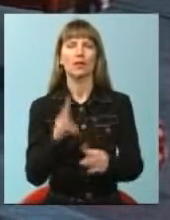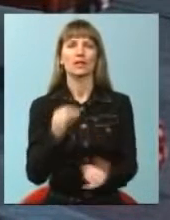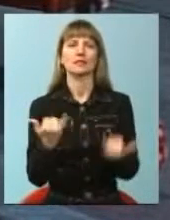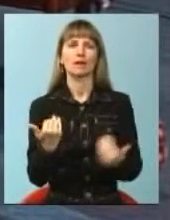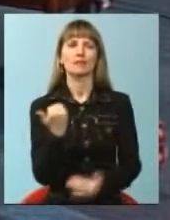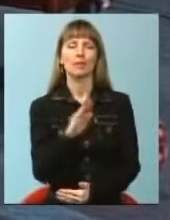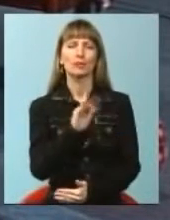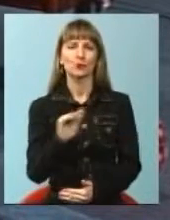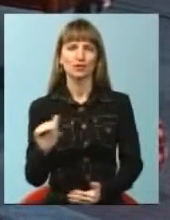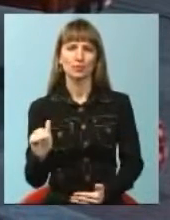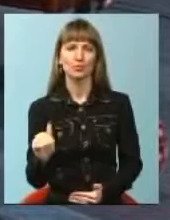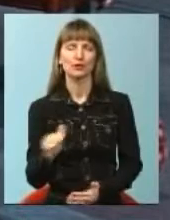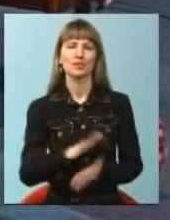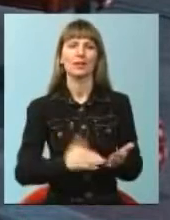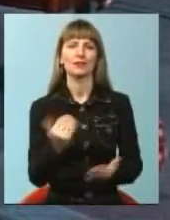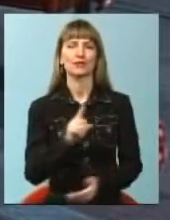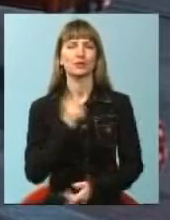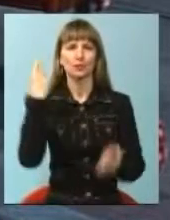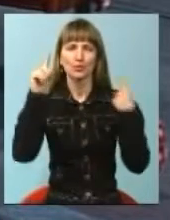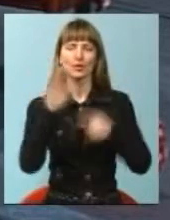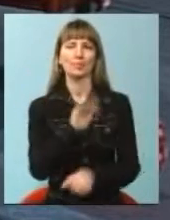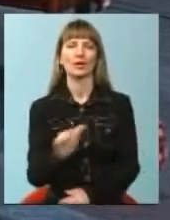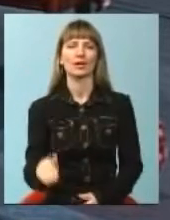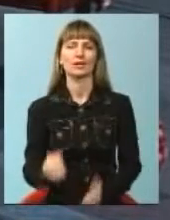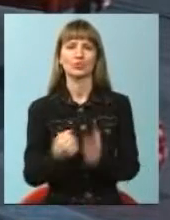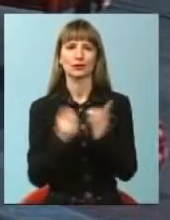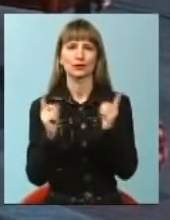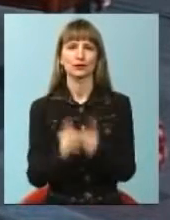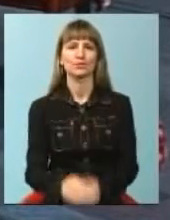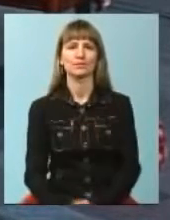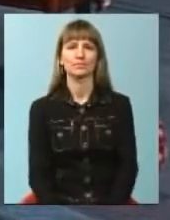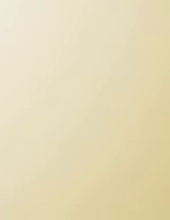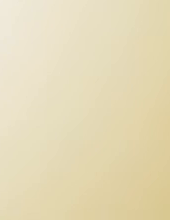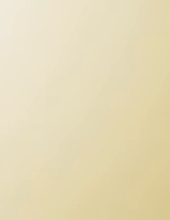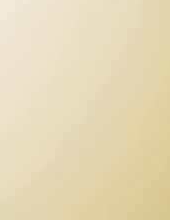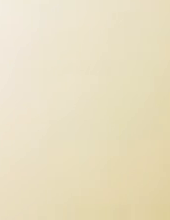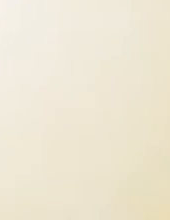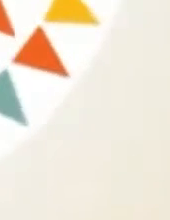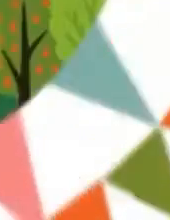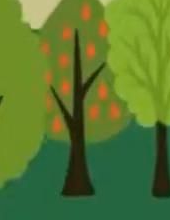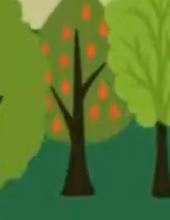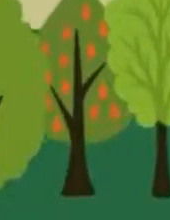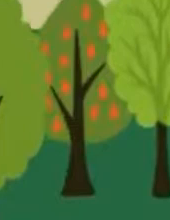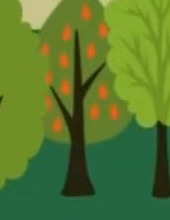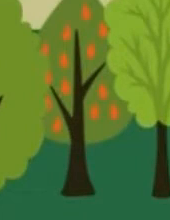сьогодні ми з вами прощаємося. Далі на вас чекає мультфільм. Бувайте! До побачення! Mm-hmm.